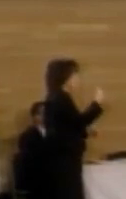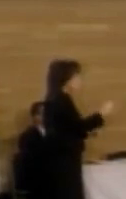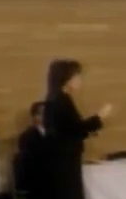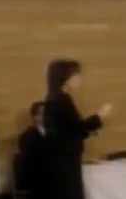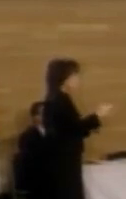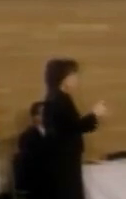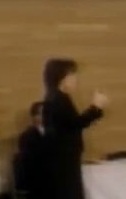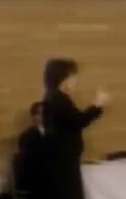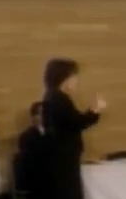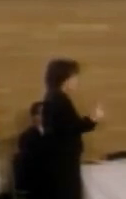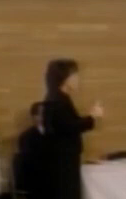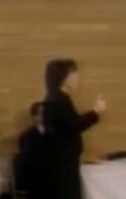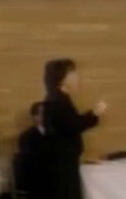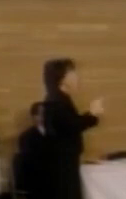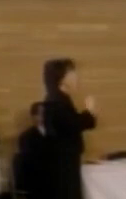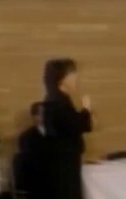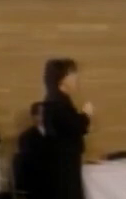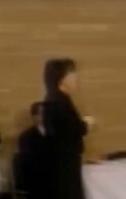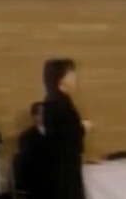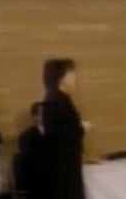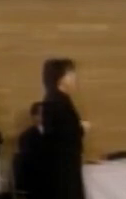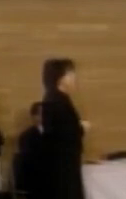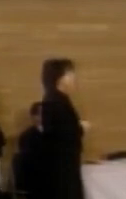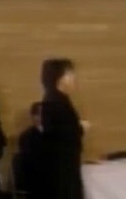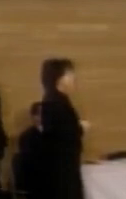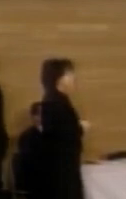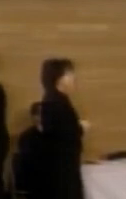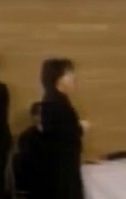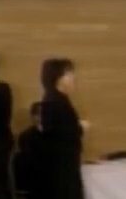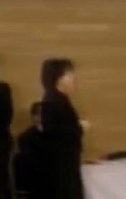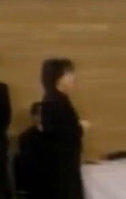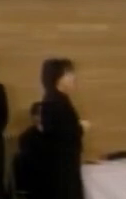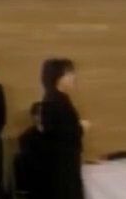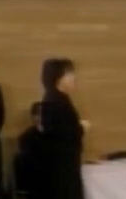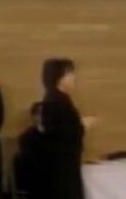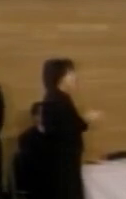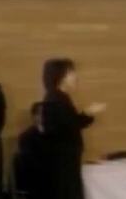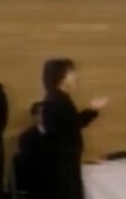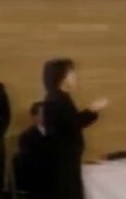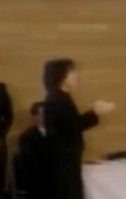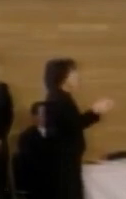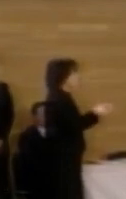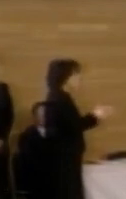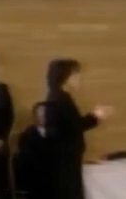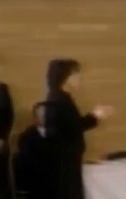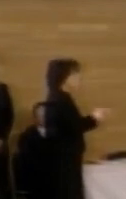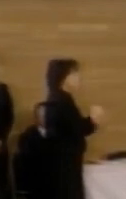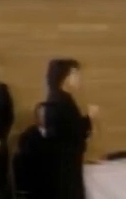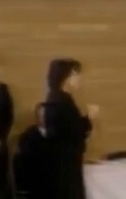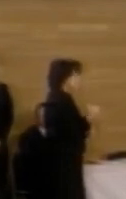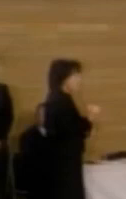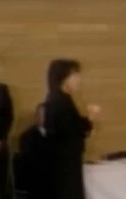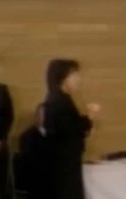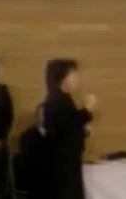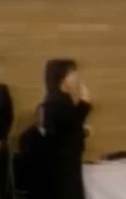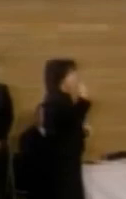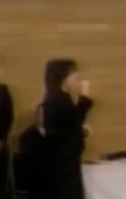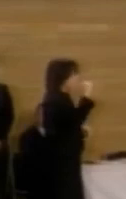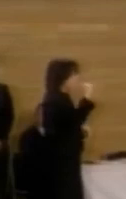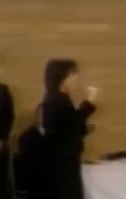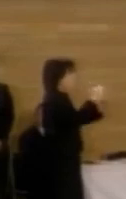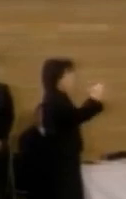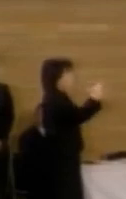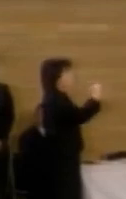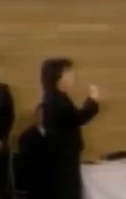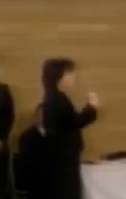ました。その日は妻と母がうちにいて、病気がち